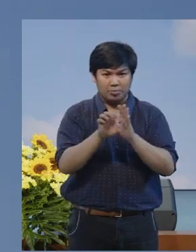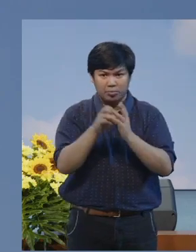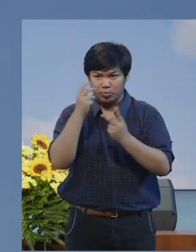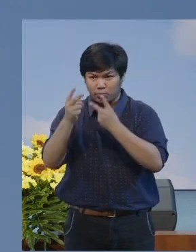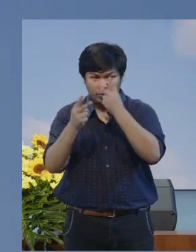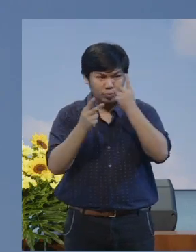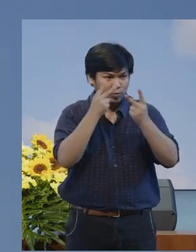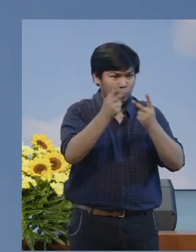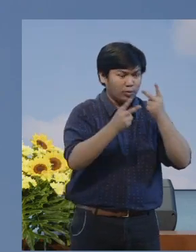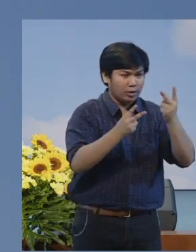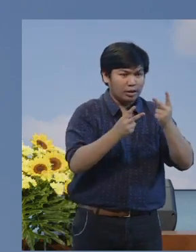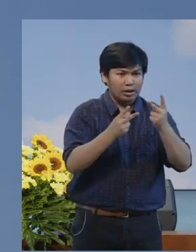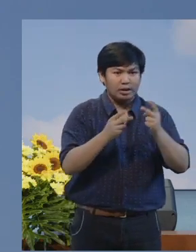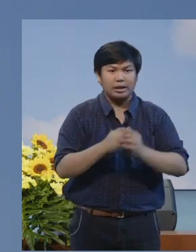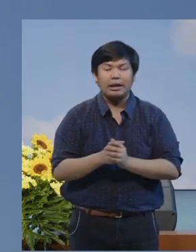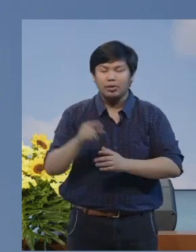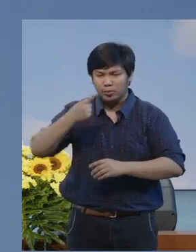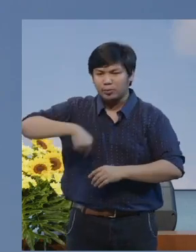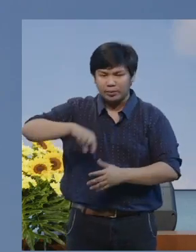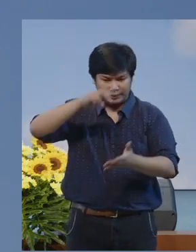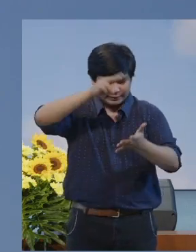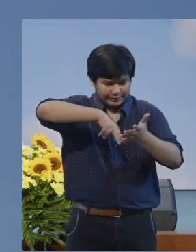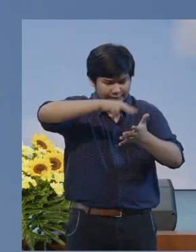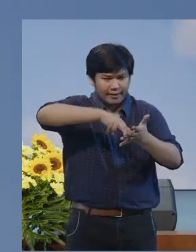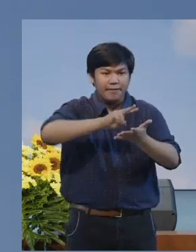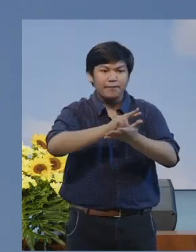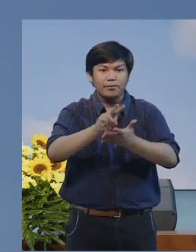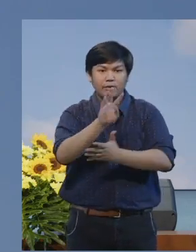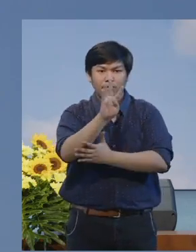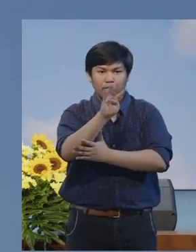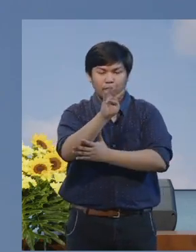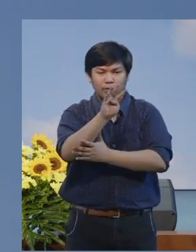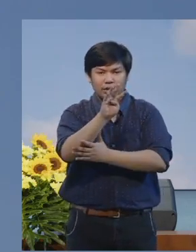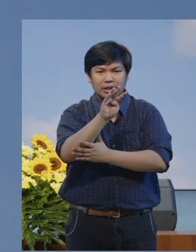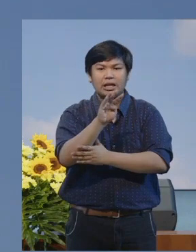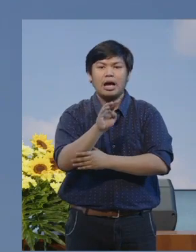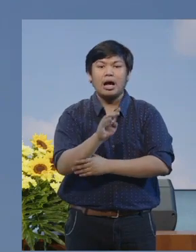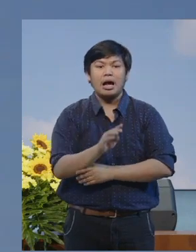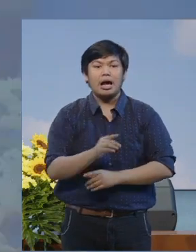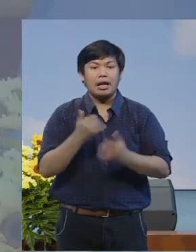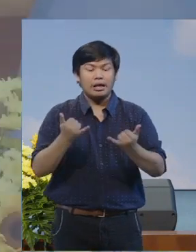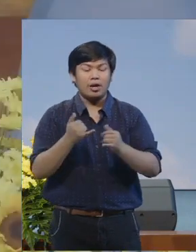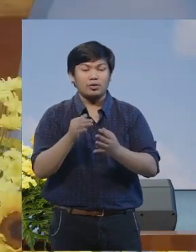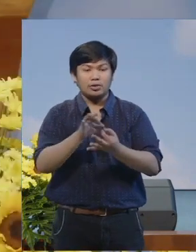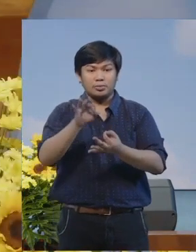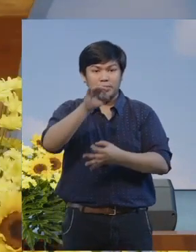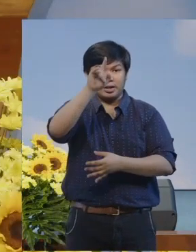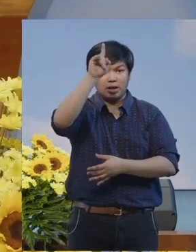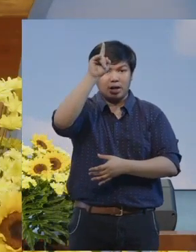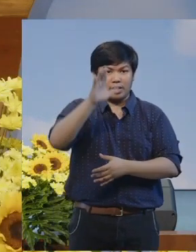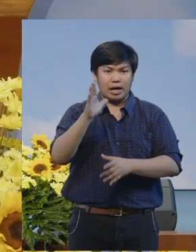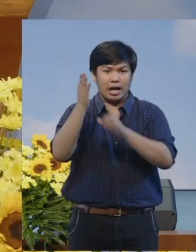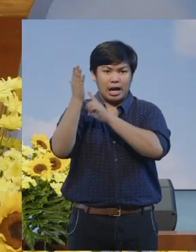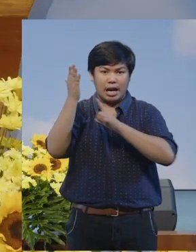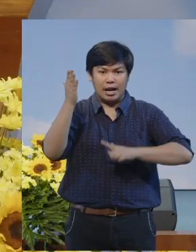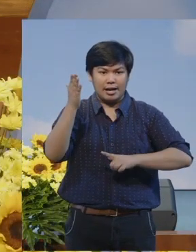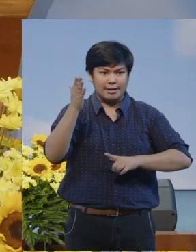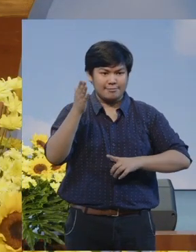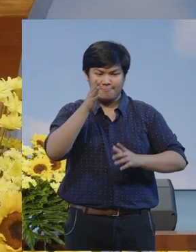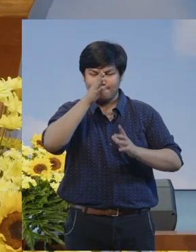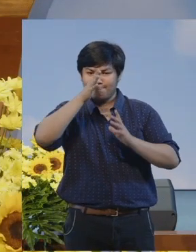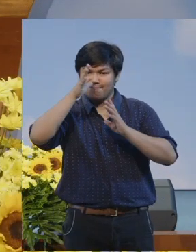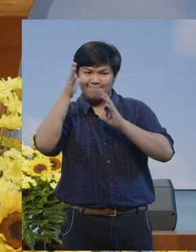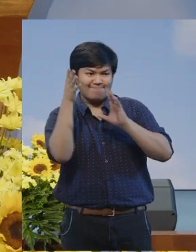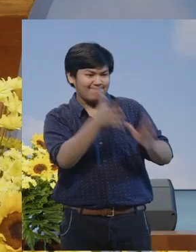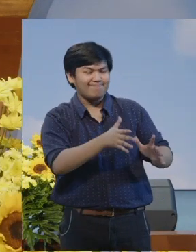16, mababasa natin sa verse 14, ang ganito, "Now the Spirit of the Lord departed from Saul, si